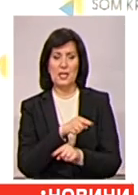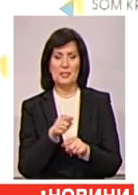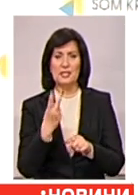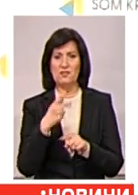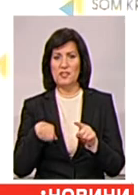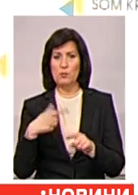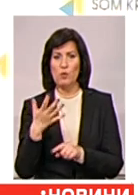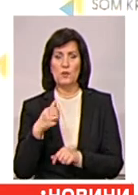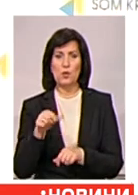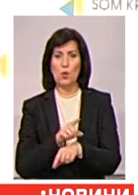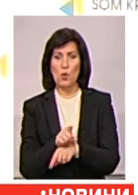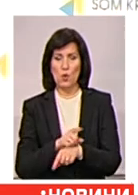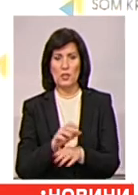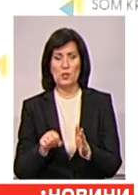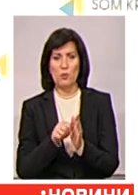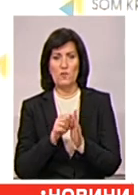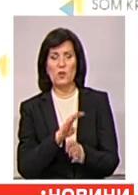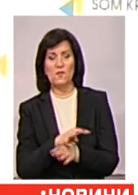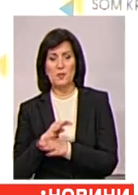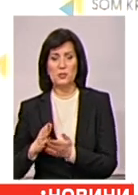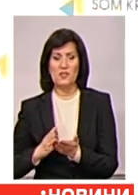2,5 години бойовики випустили у